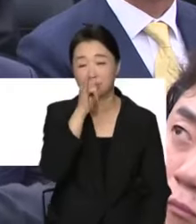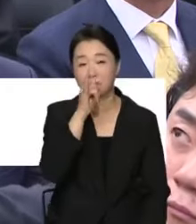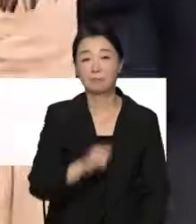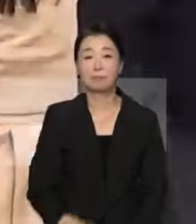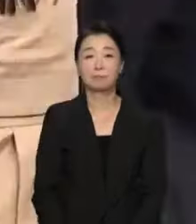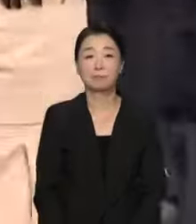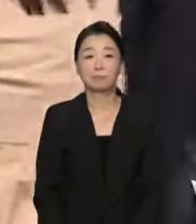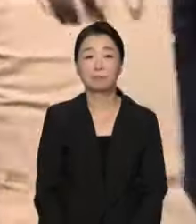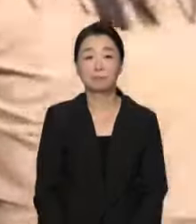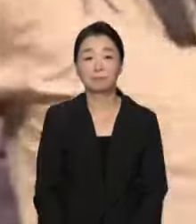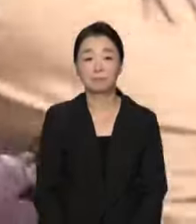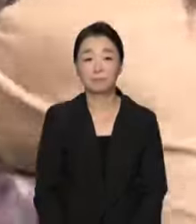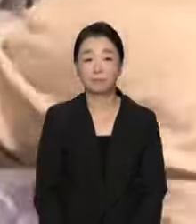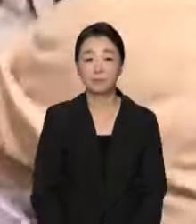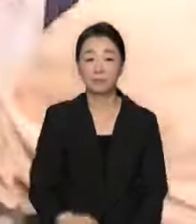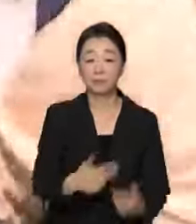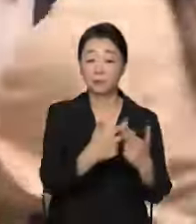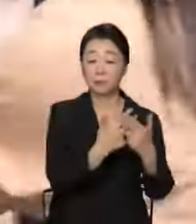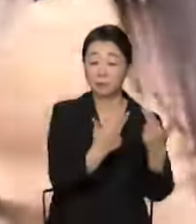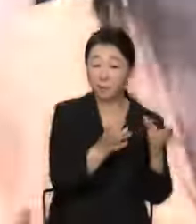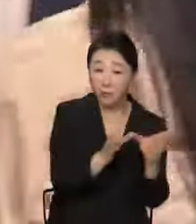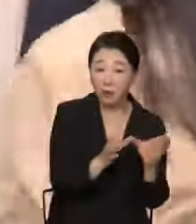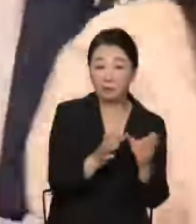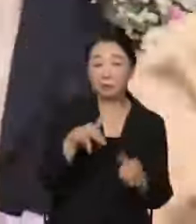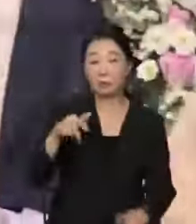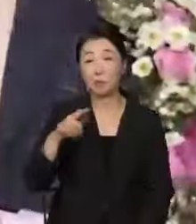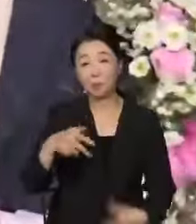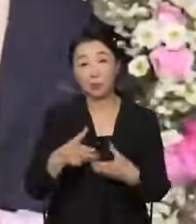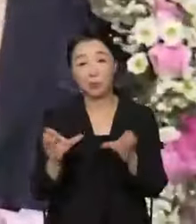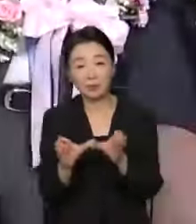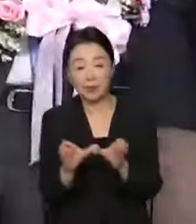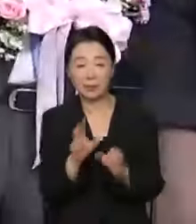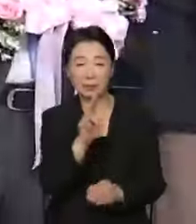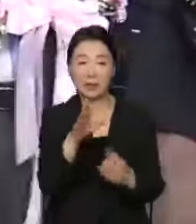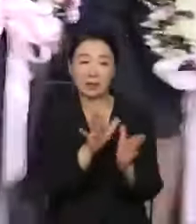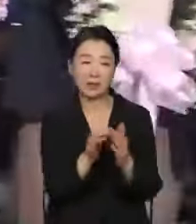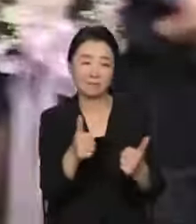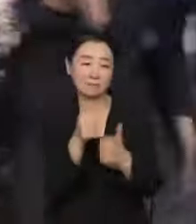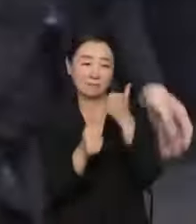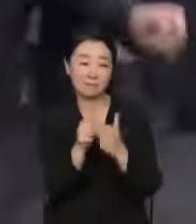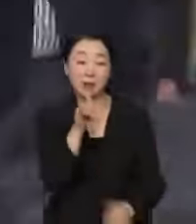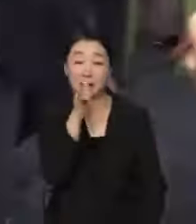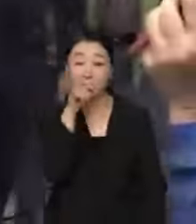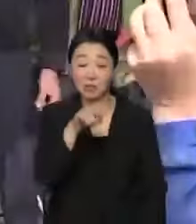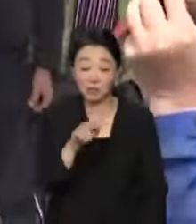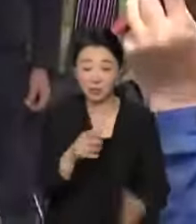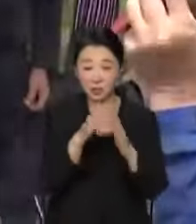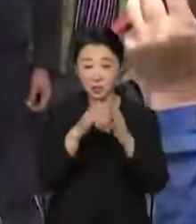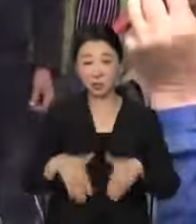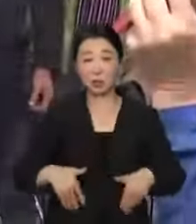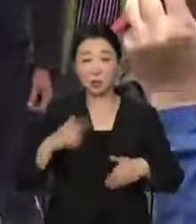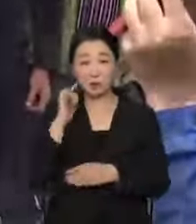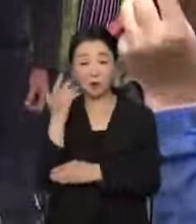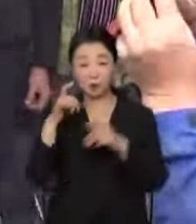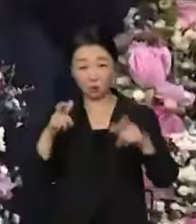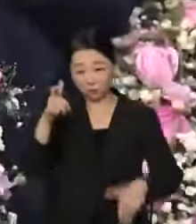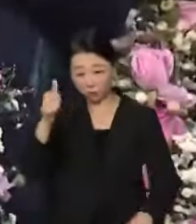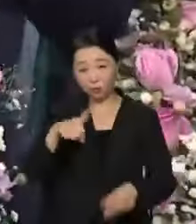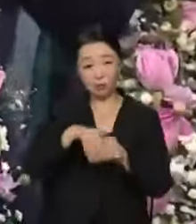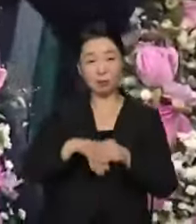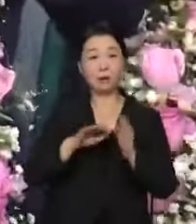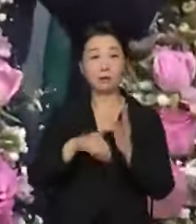나가겠습니다. 민주당과 조국혁신당, 진보당 등 야당끼리 치열한 3파전이 펼쳐진 전남 영광군수